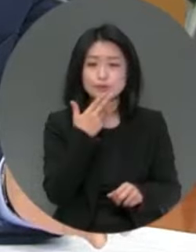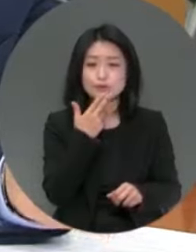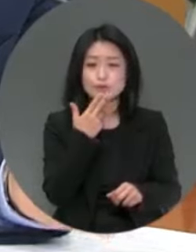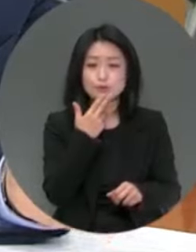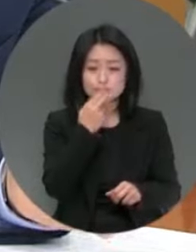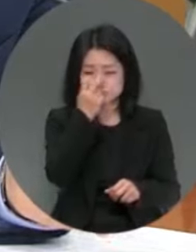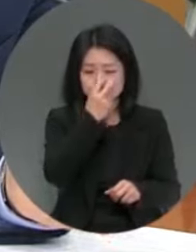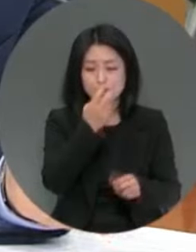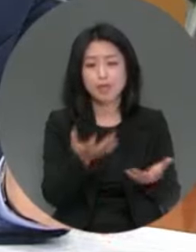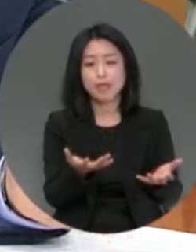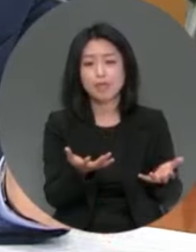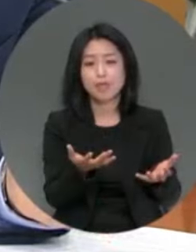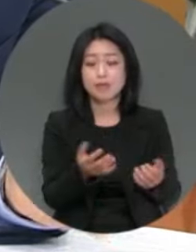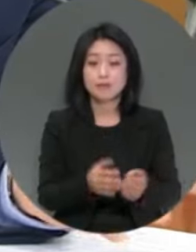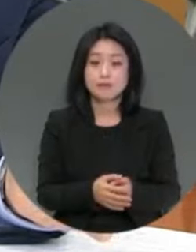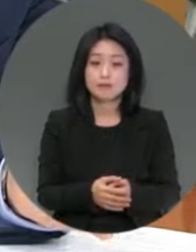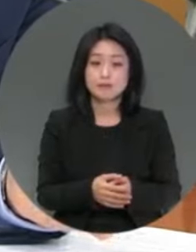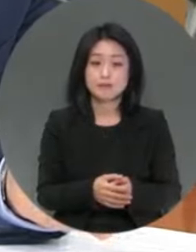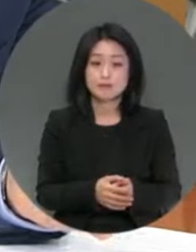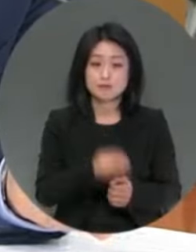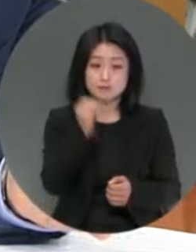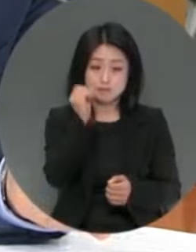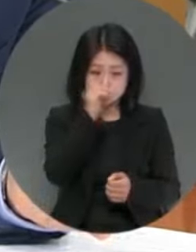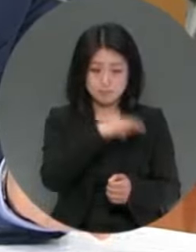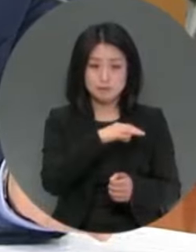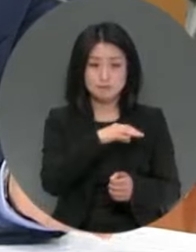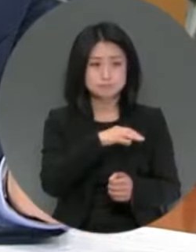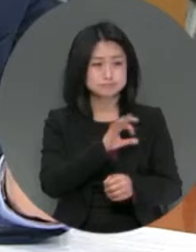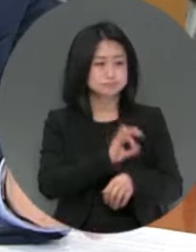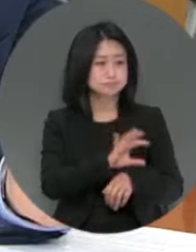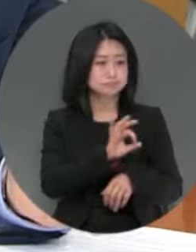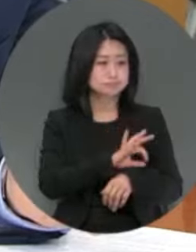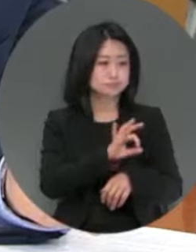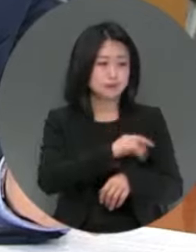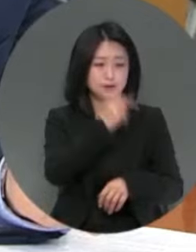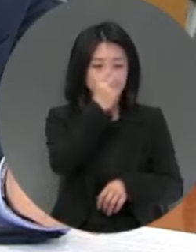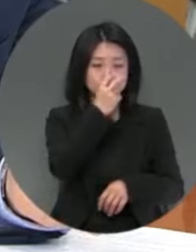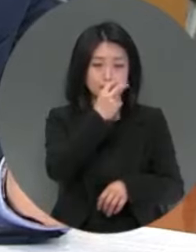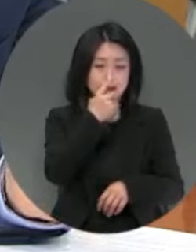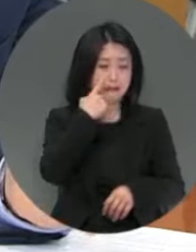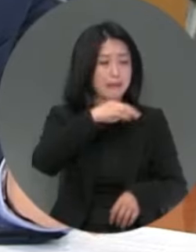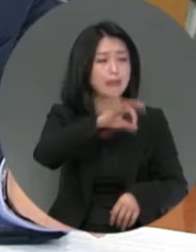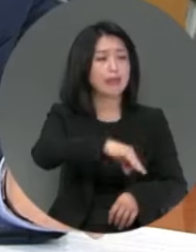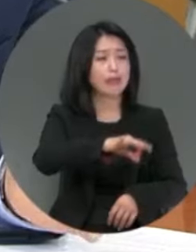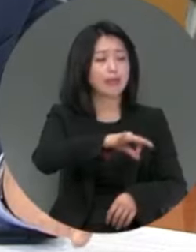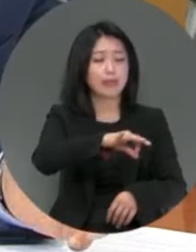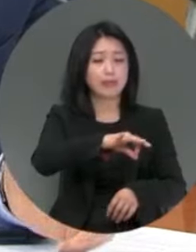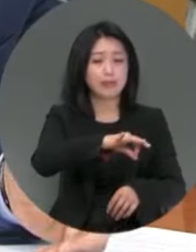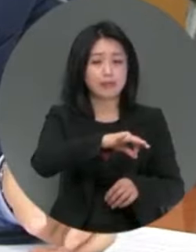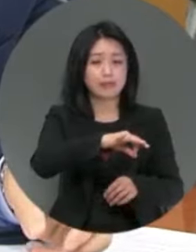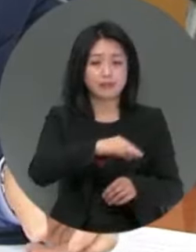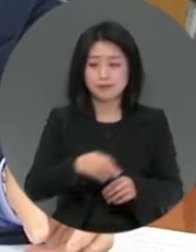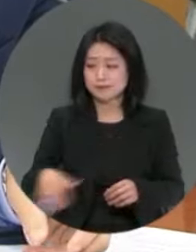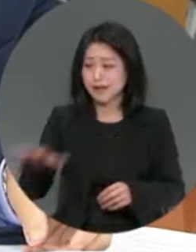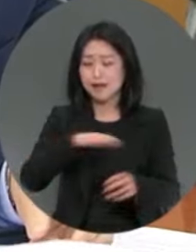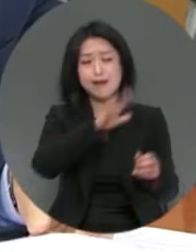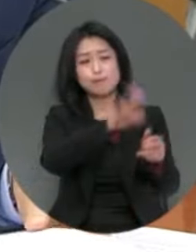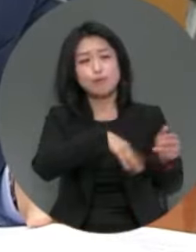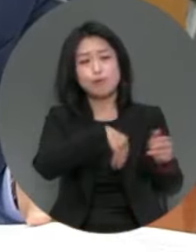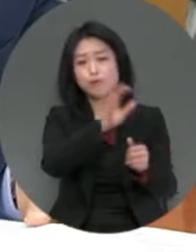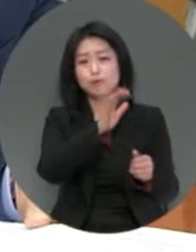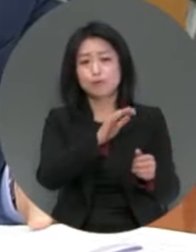그리고 공수래 공수처로 전락해버리는 겁니다. 그런 비아냥을 듣고 그런 모욕을 들으면서